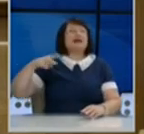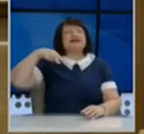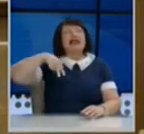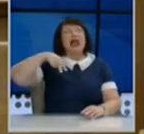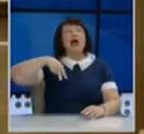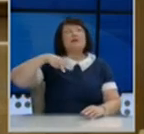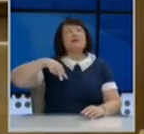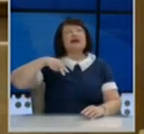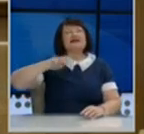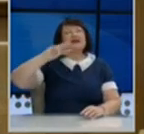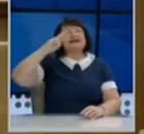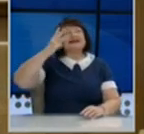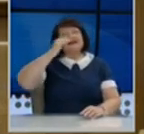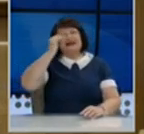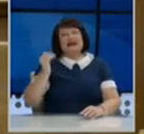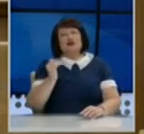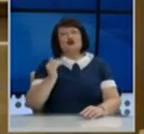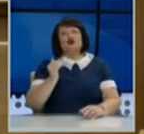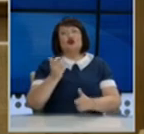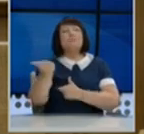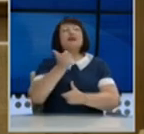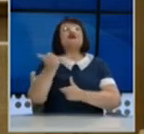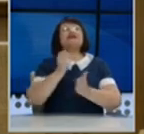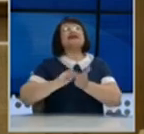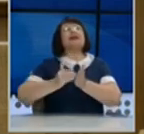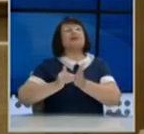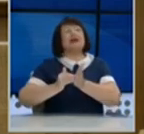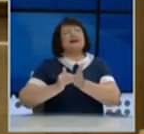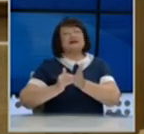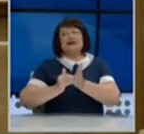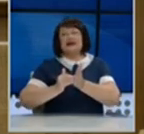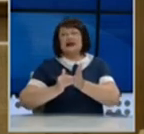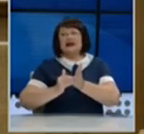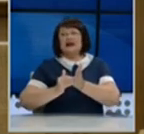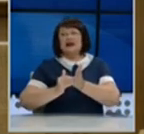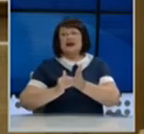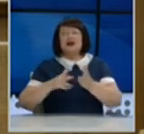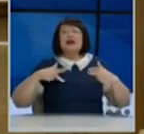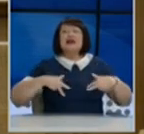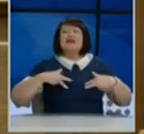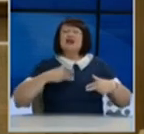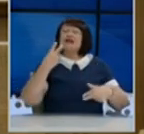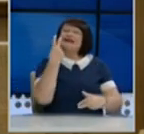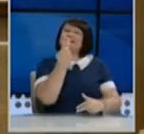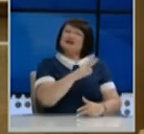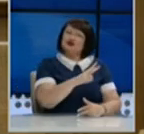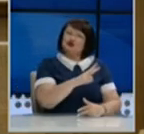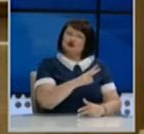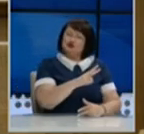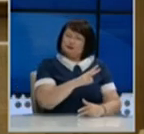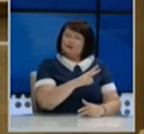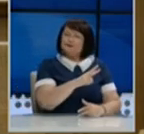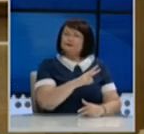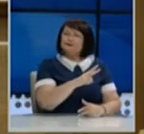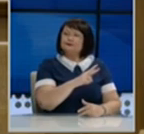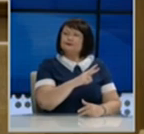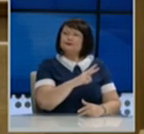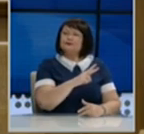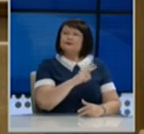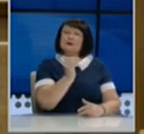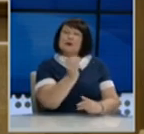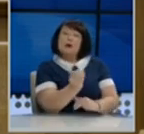τρίτος στη τάξη στην πυροσβεστική υπηρεσία επί της κυβερνήσεώς σας, προαχθής επί